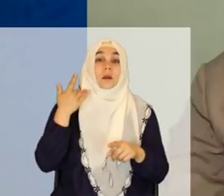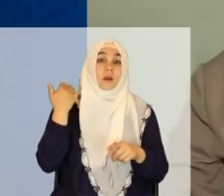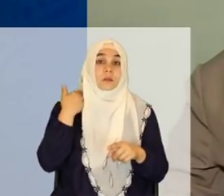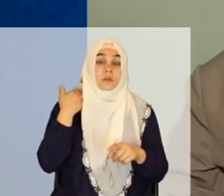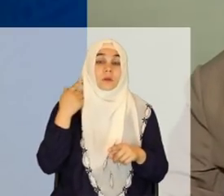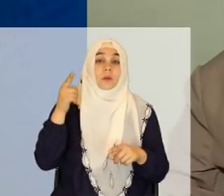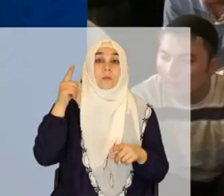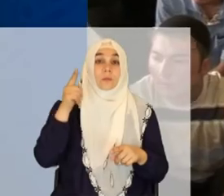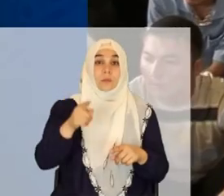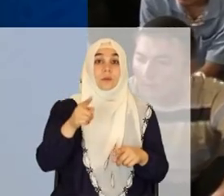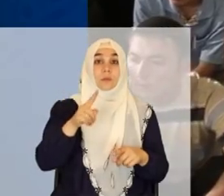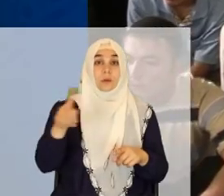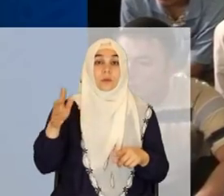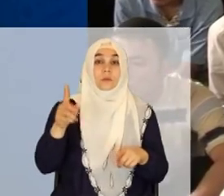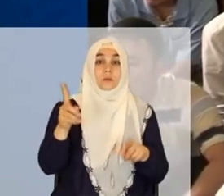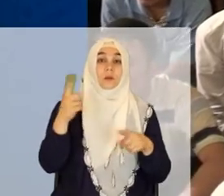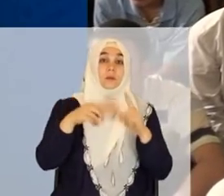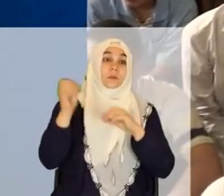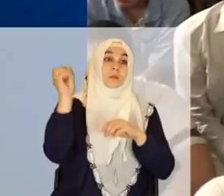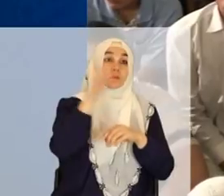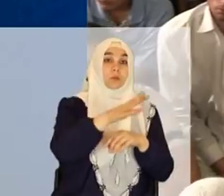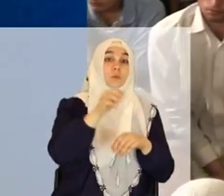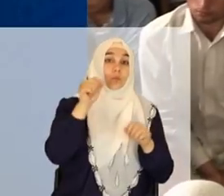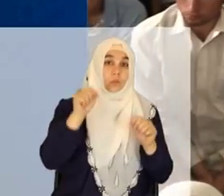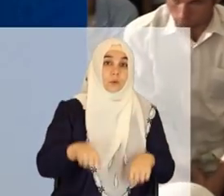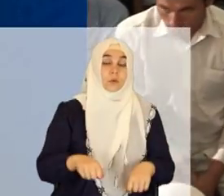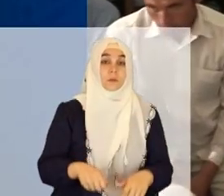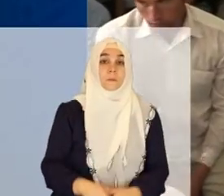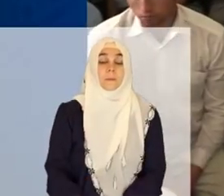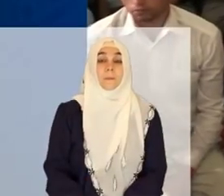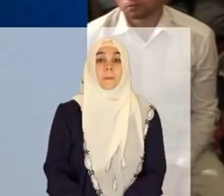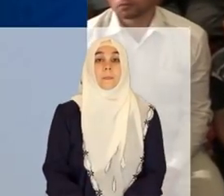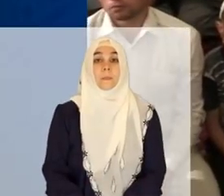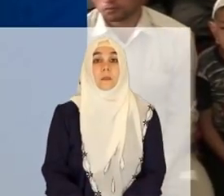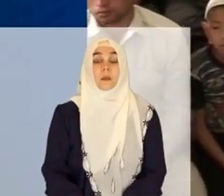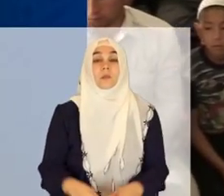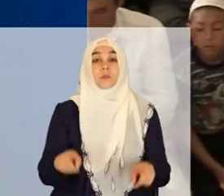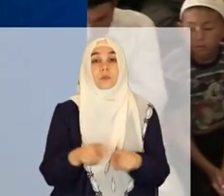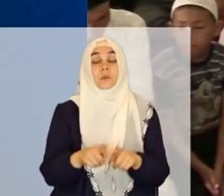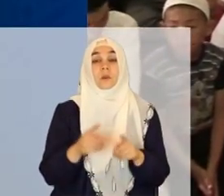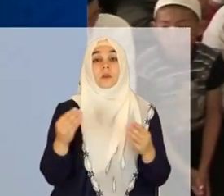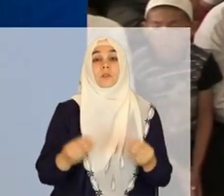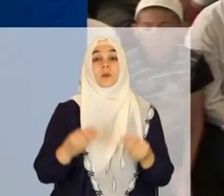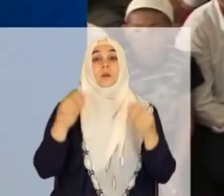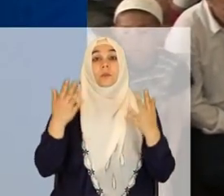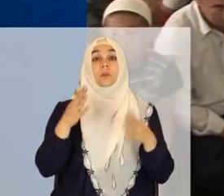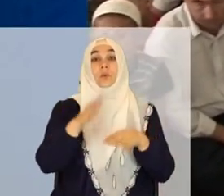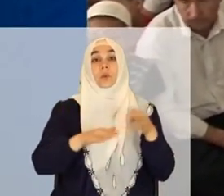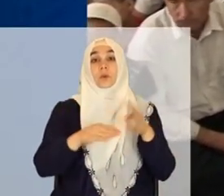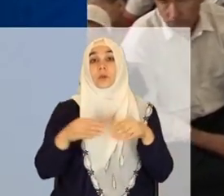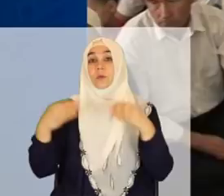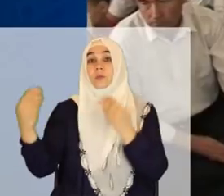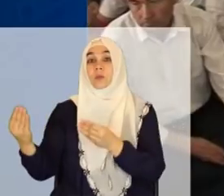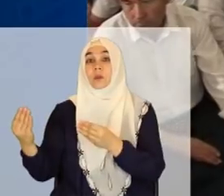qarzimdan 1 millionni sizga beryapman deb qaytarib bersa bo'ladi. Chunki zakotni haqdorni qo'liga